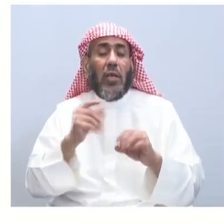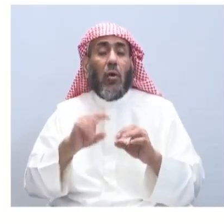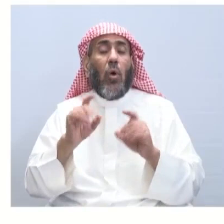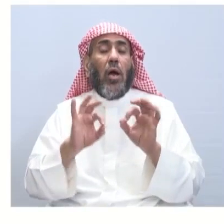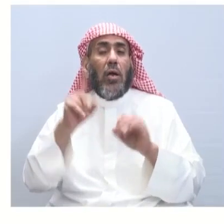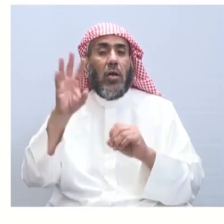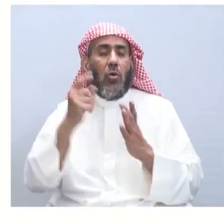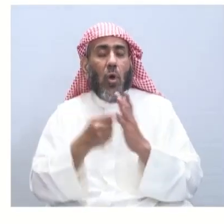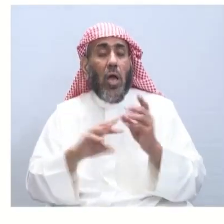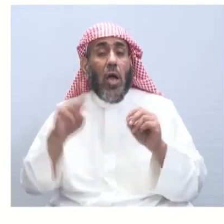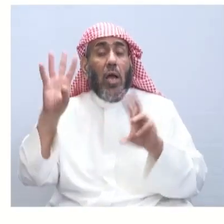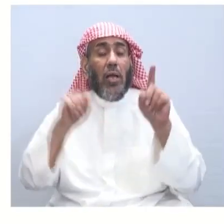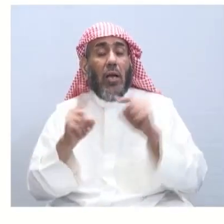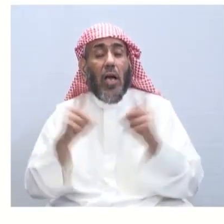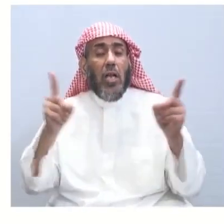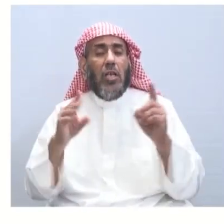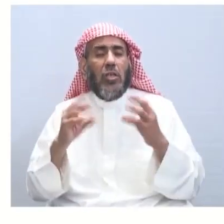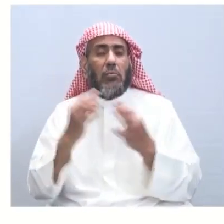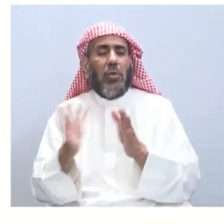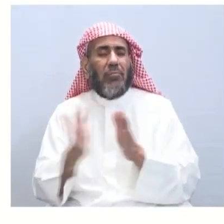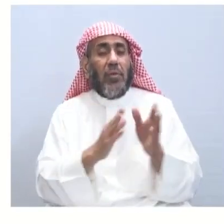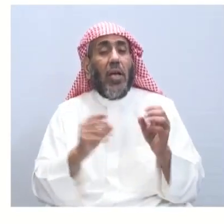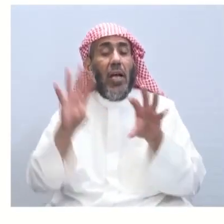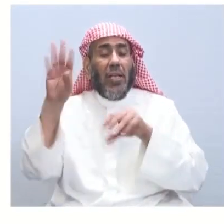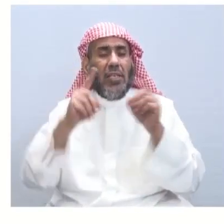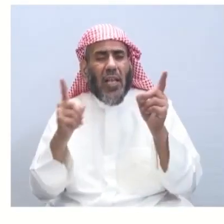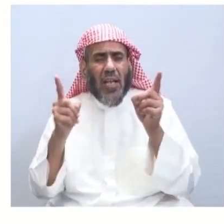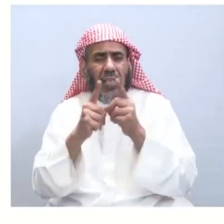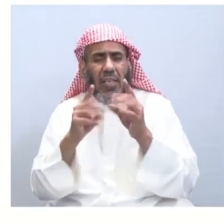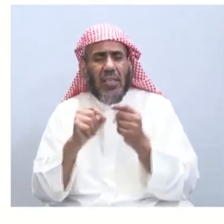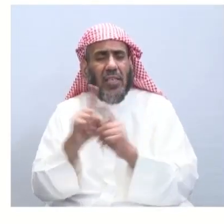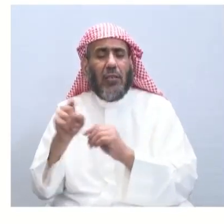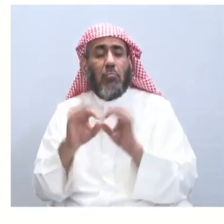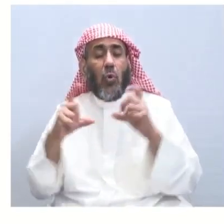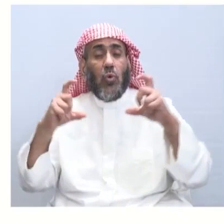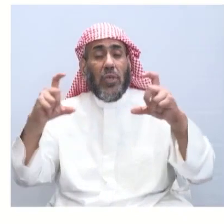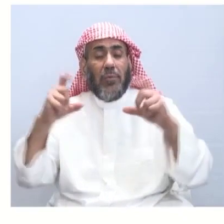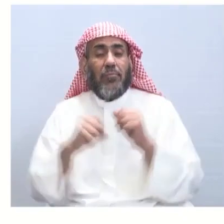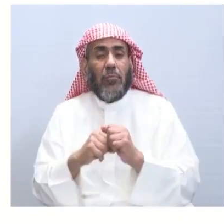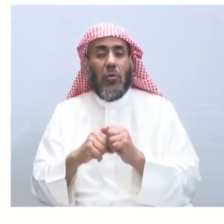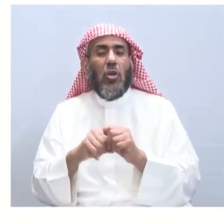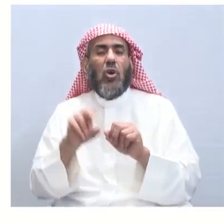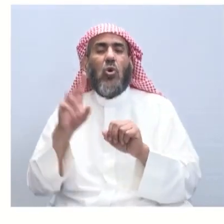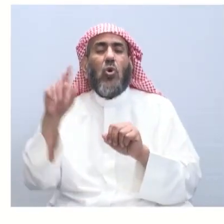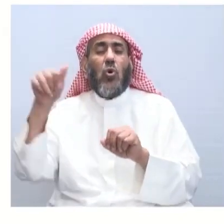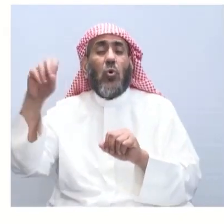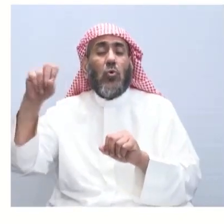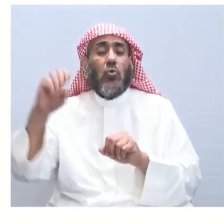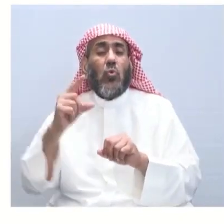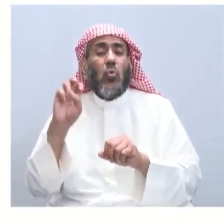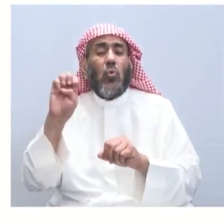اجتماعيه القصه القصيره جدا هذا طبعا قصه قصيره جدا لاحظ بين قوسين هنا اقصوصه